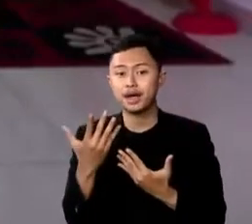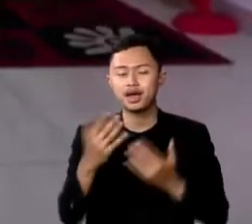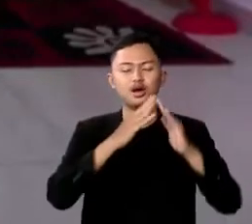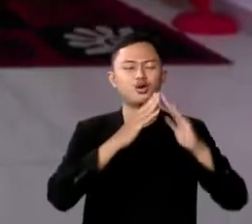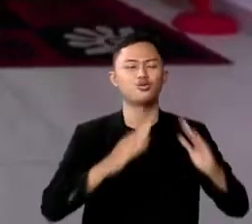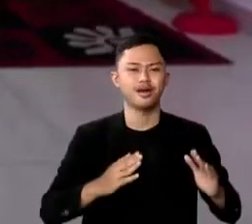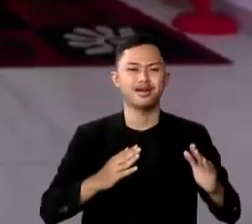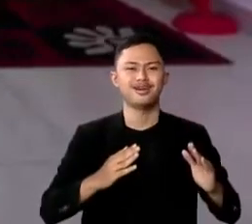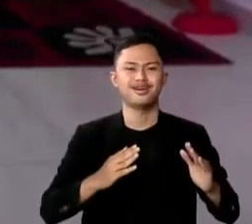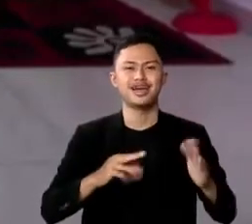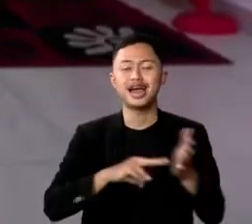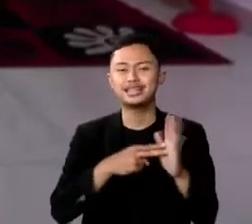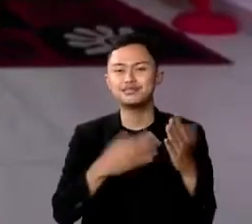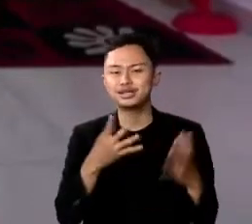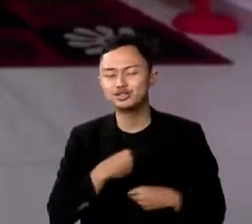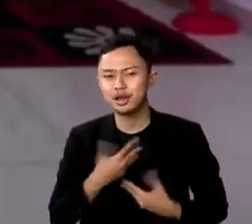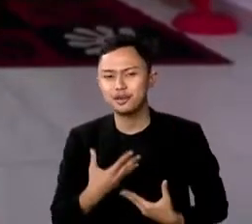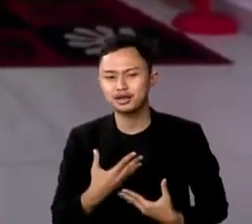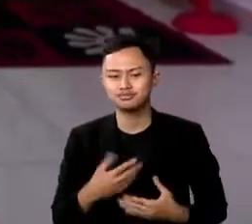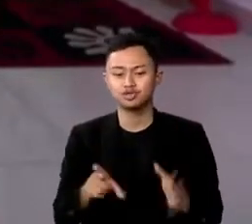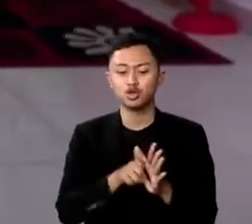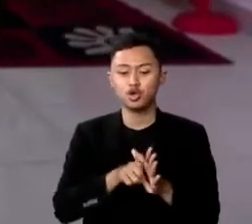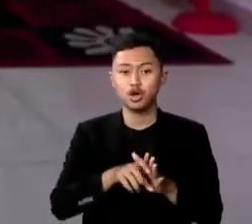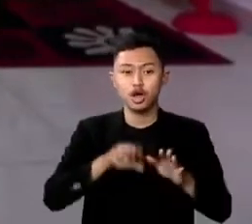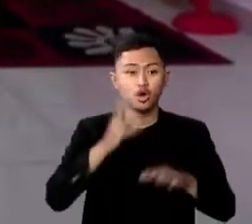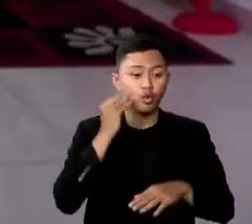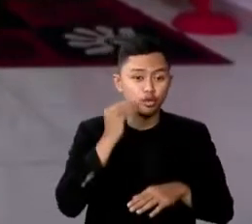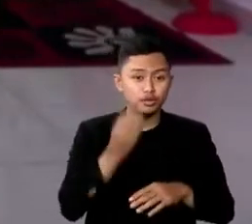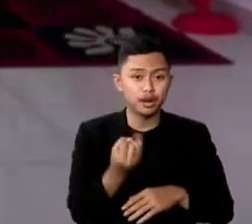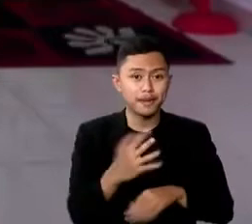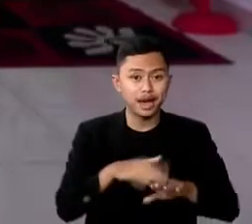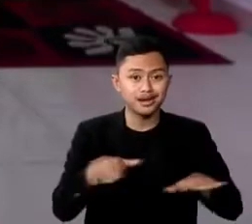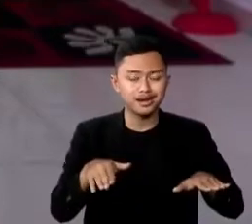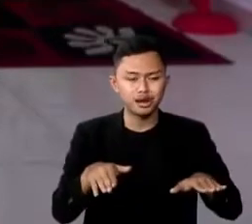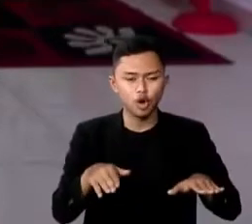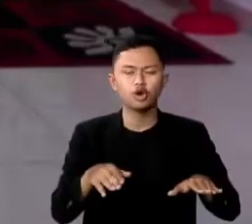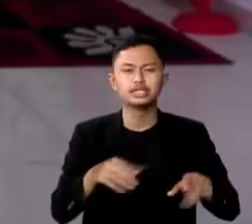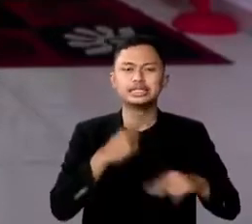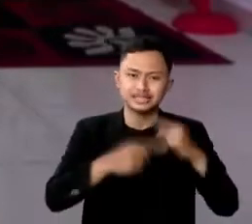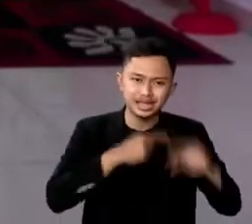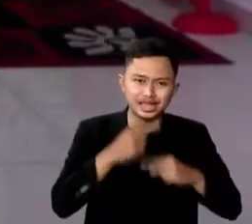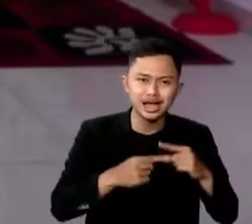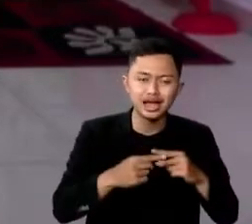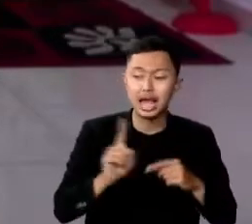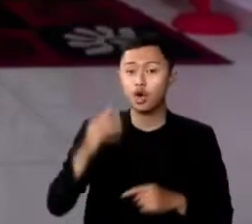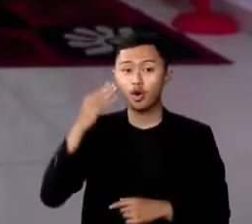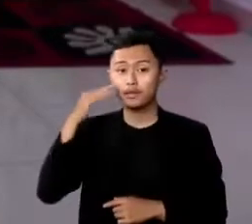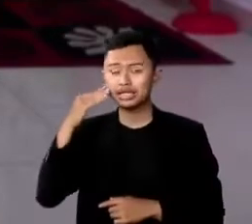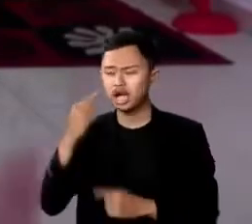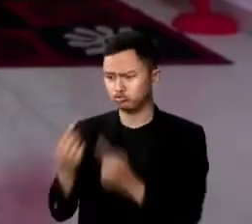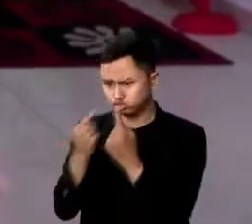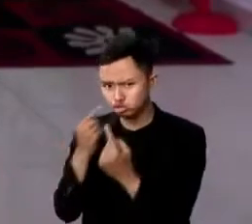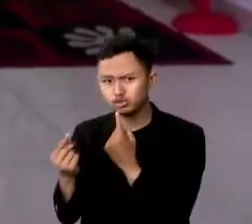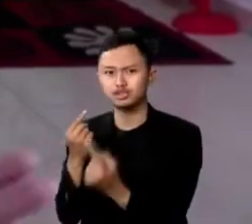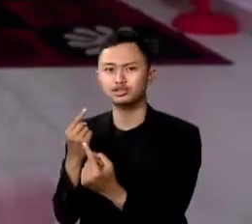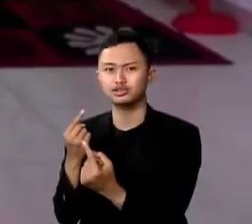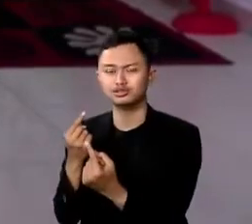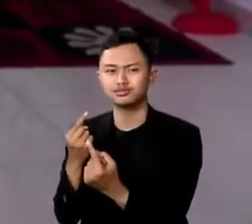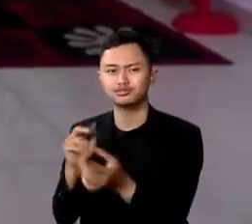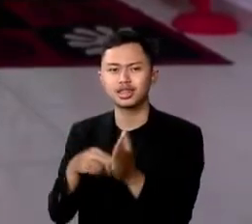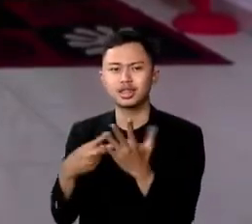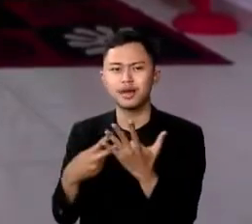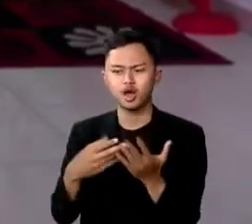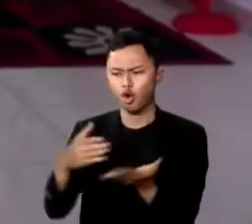dengan yang paling kaya dijelaskan dengan bahasa balita dengan mendongeng dengan bernyanyi dengan menggambar mungkin yang remaja dengan diskusi mungkin saling memberikan